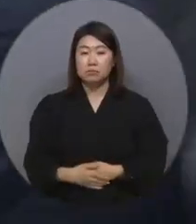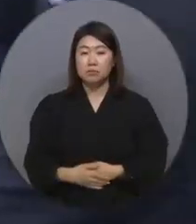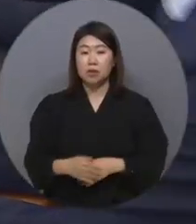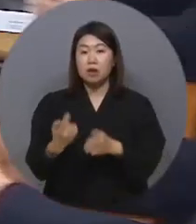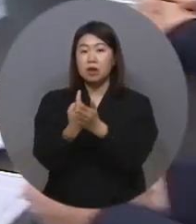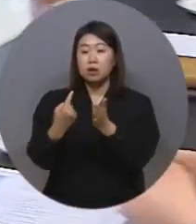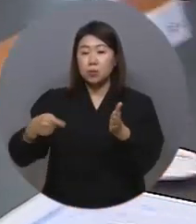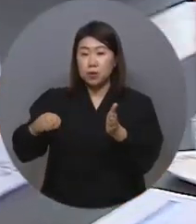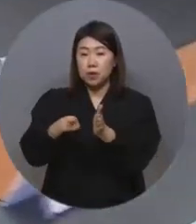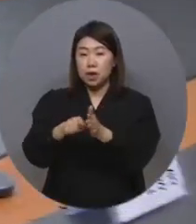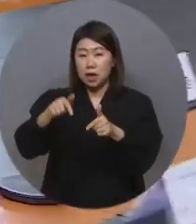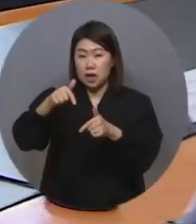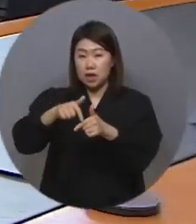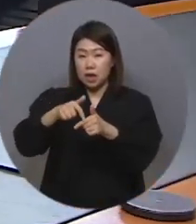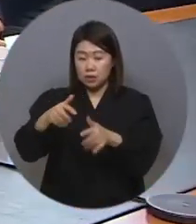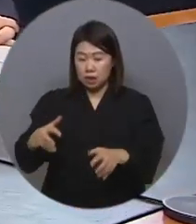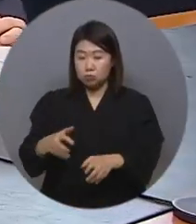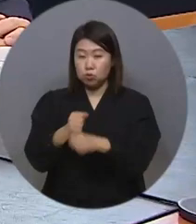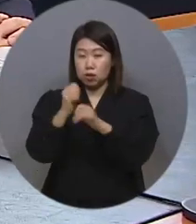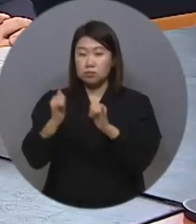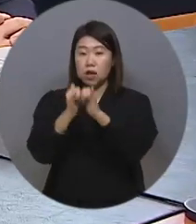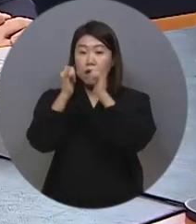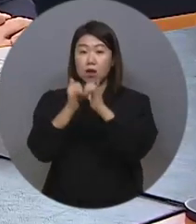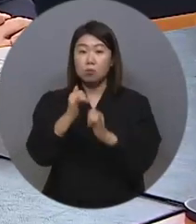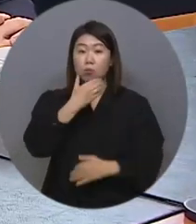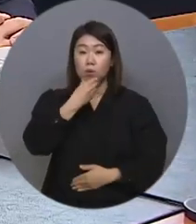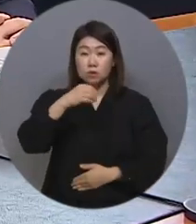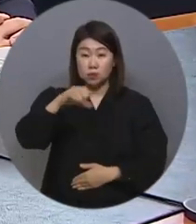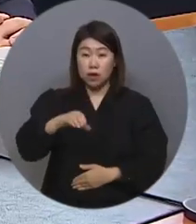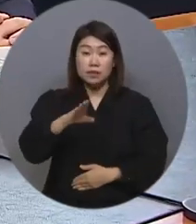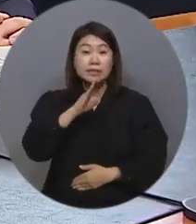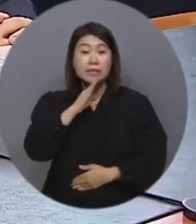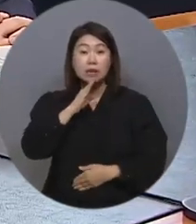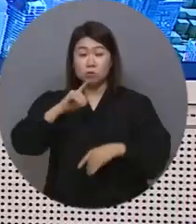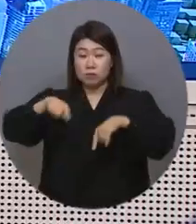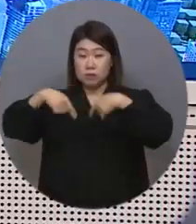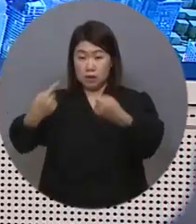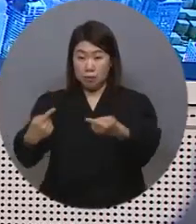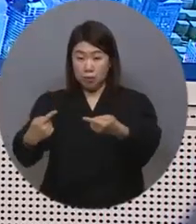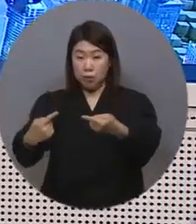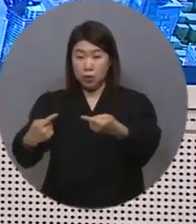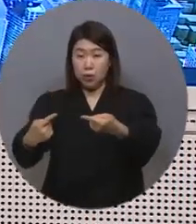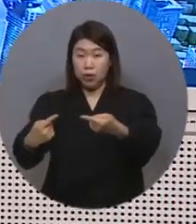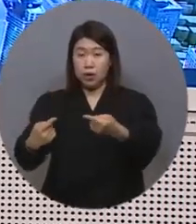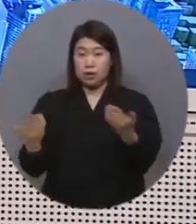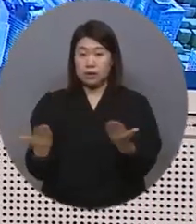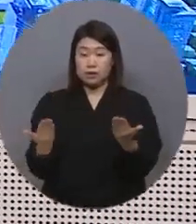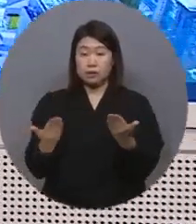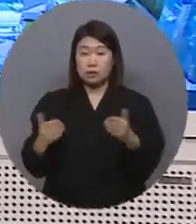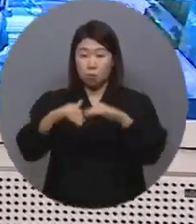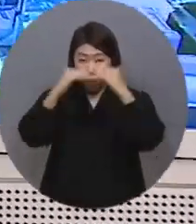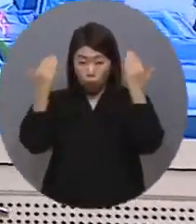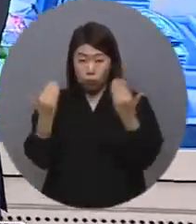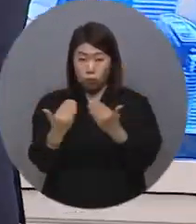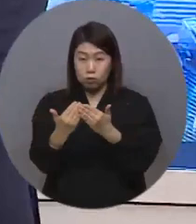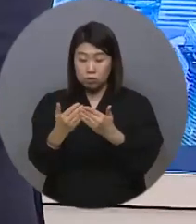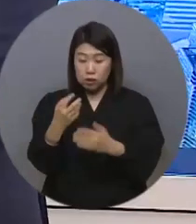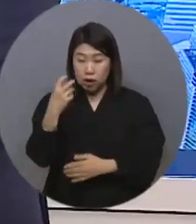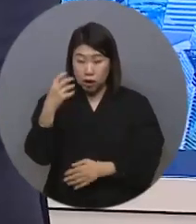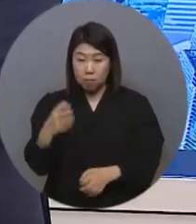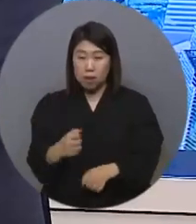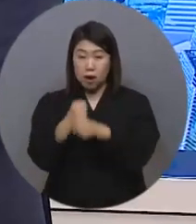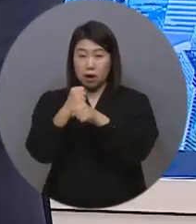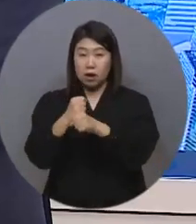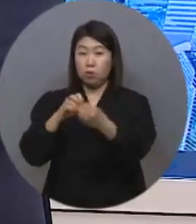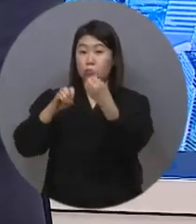위해 강남종합사회복지관이 실증 사업에 참여해 관제탑으로서 실제 일을 모니터링하고 위기 상황에